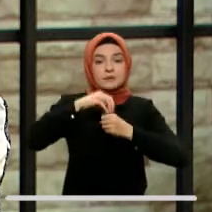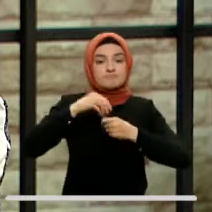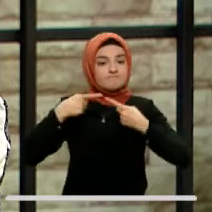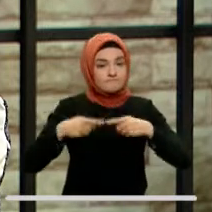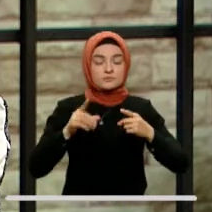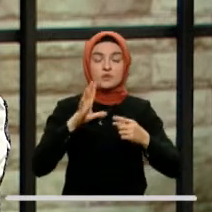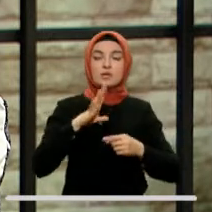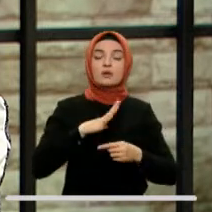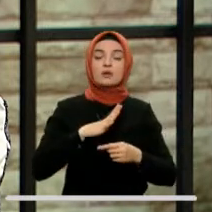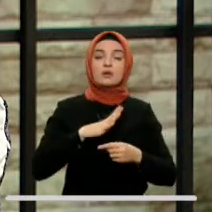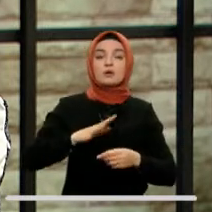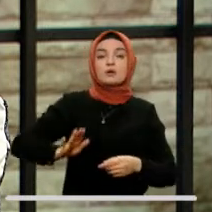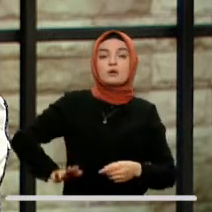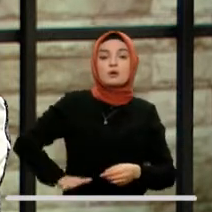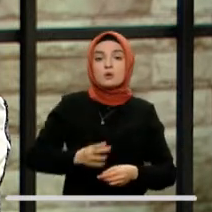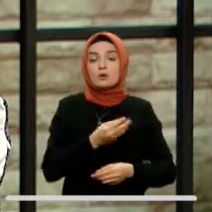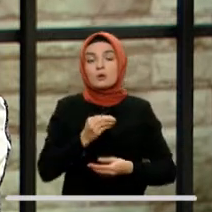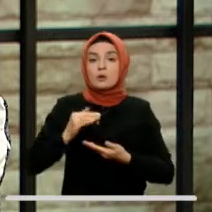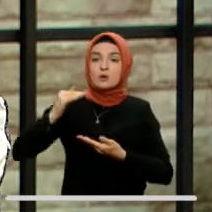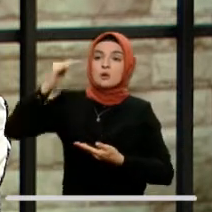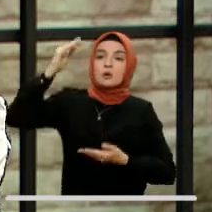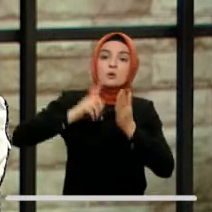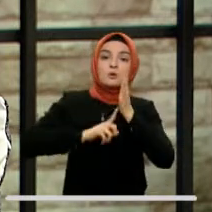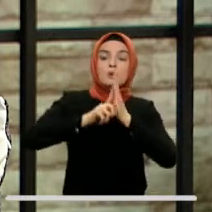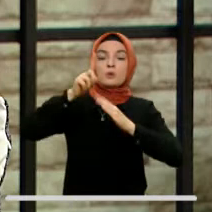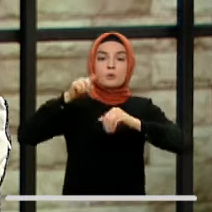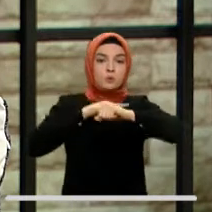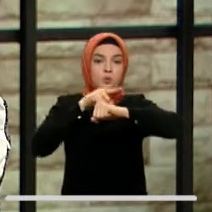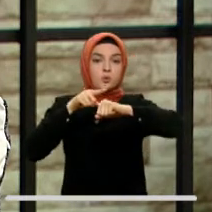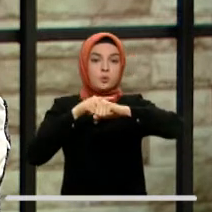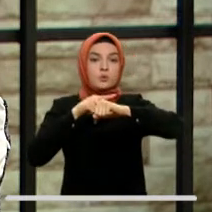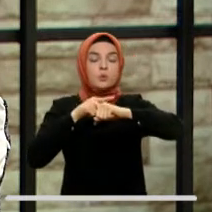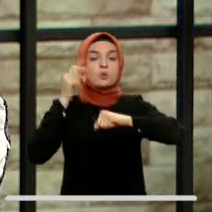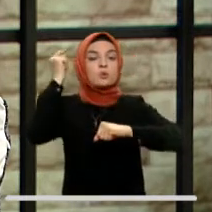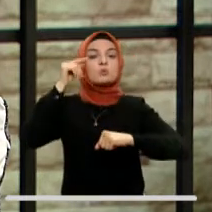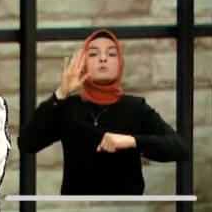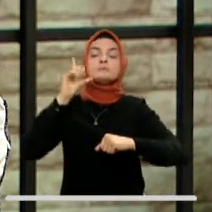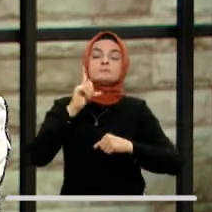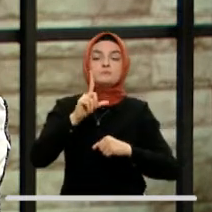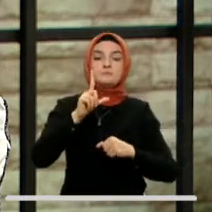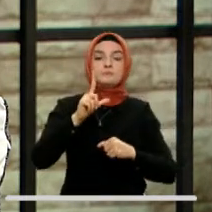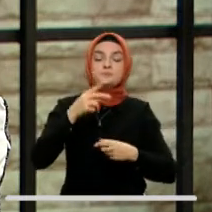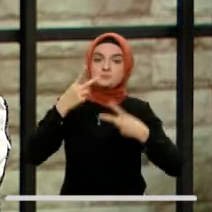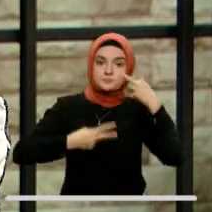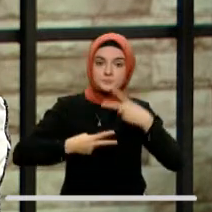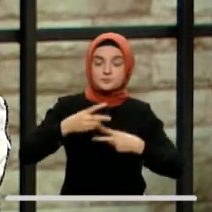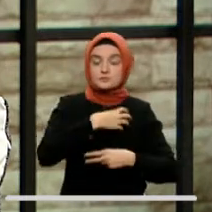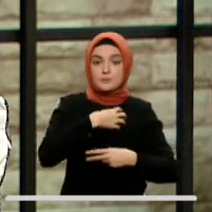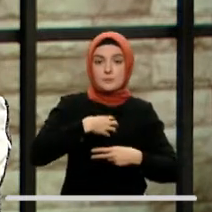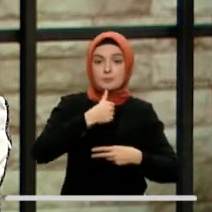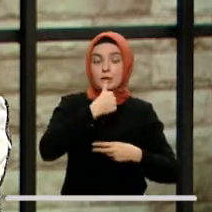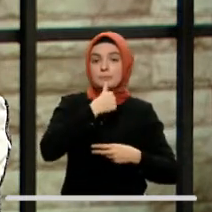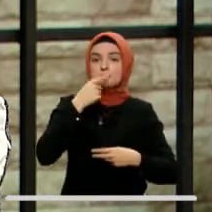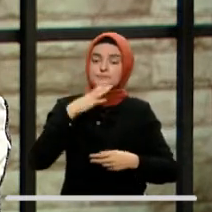var. Çocukların büyüme ve gelişme döneminde olduğunu asla unutmamamız gerekiyor. Yani bazı anneler, babalar görüyorum